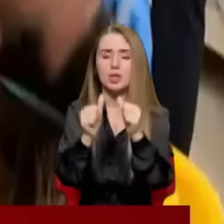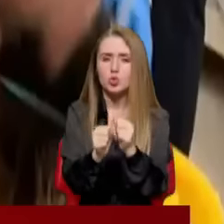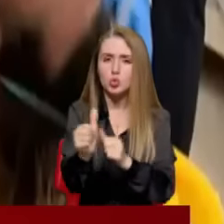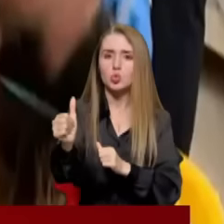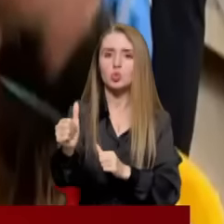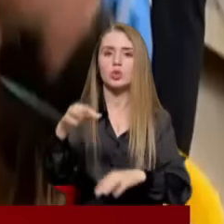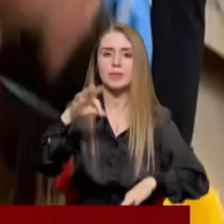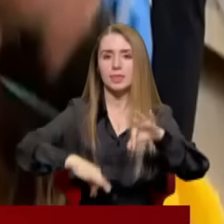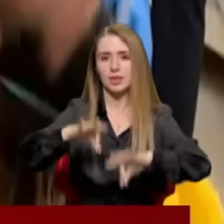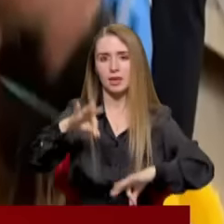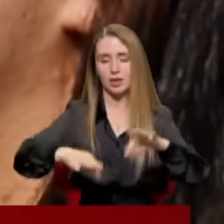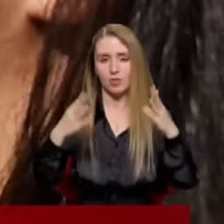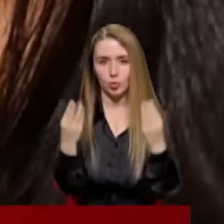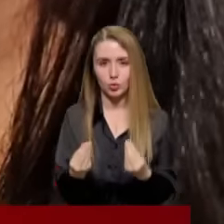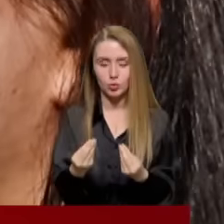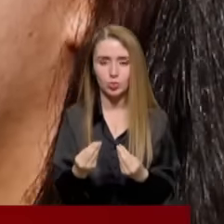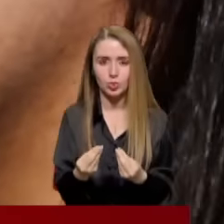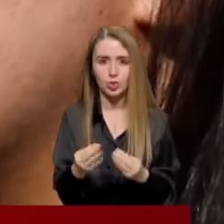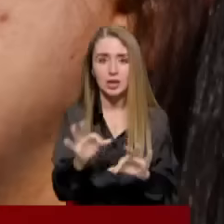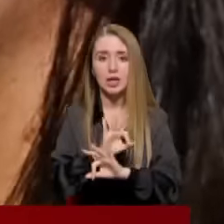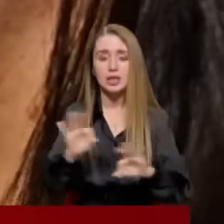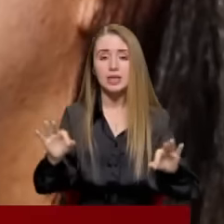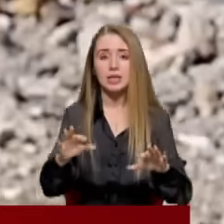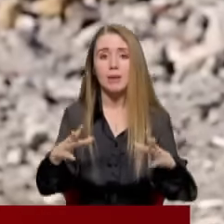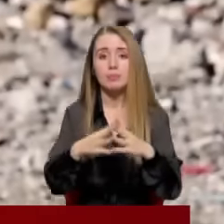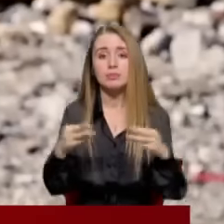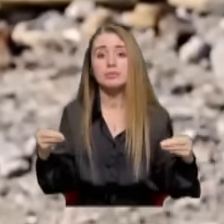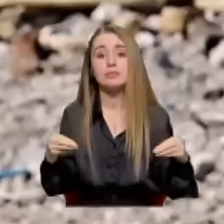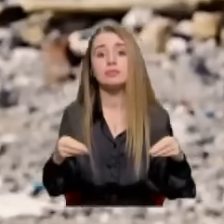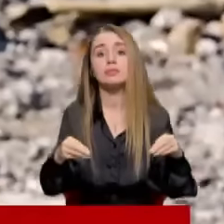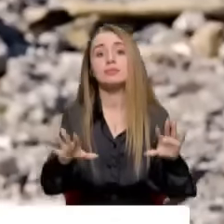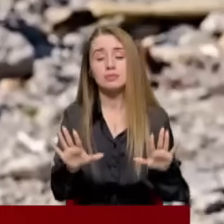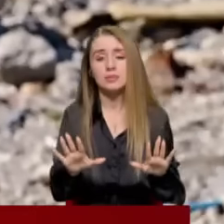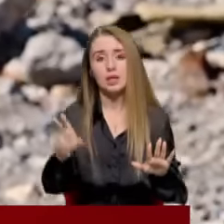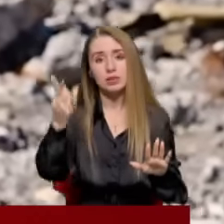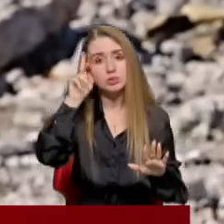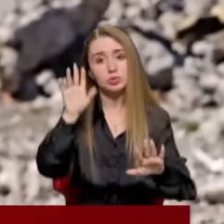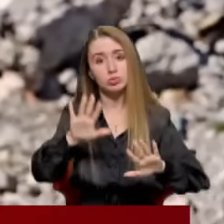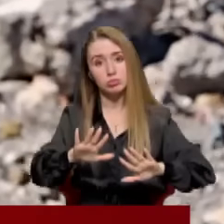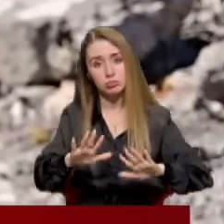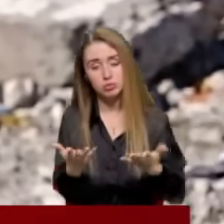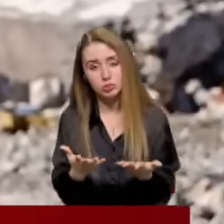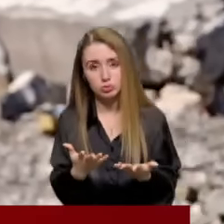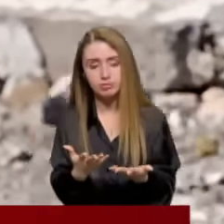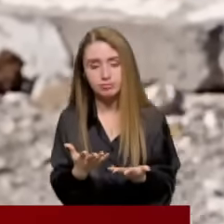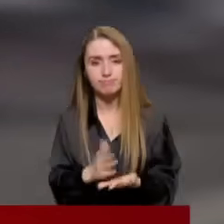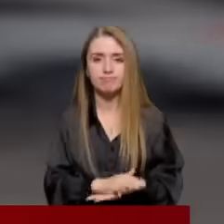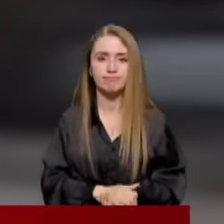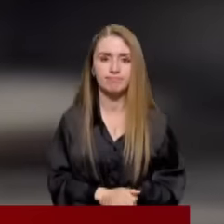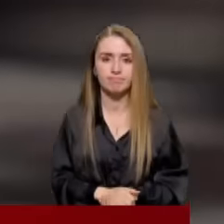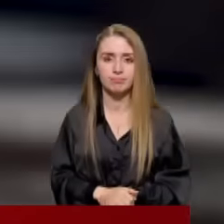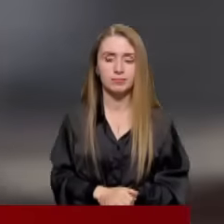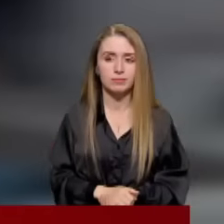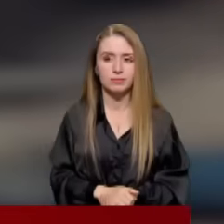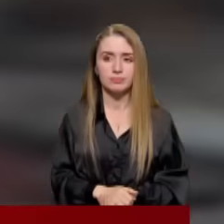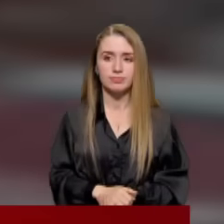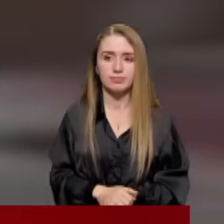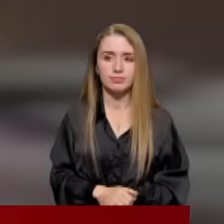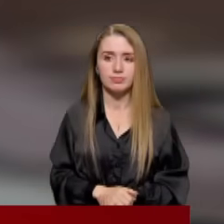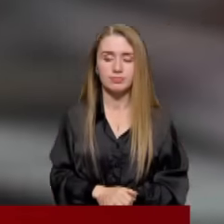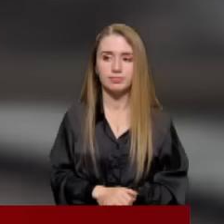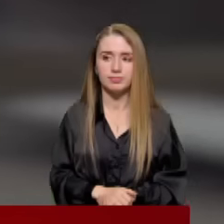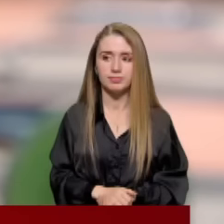tedavi sürecinden geçti. Tam olarak atlatabilmiş sayılır mıyız? Yani bu atlatılabilir bir şey mi onu da bilmiyorum. Burada her